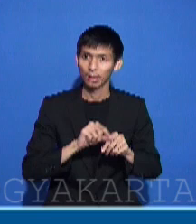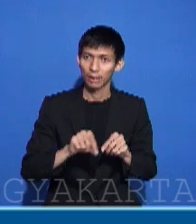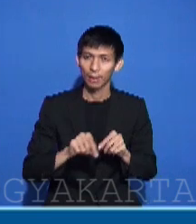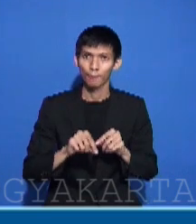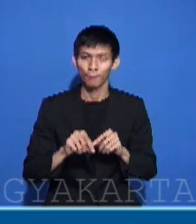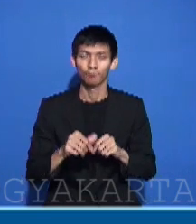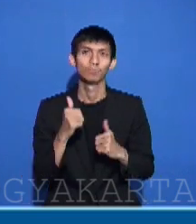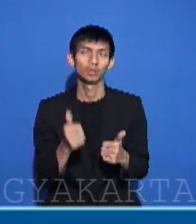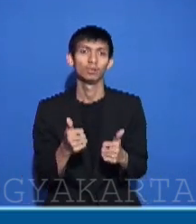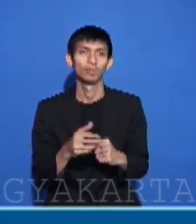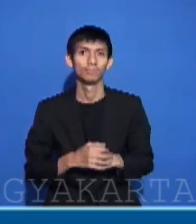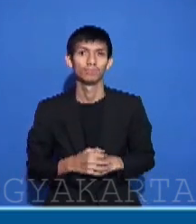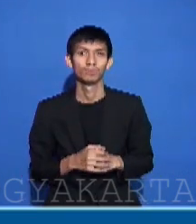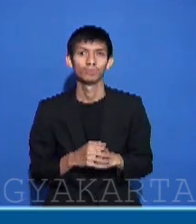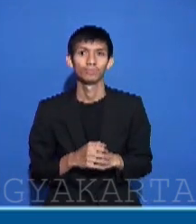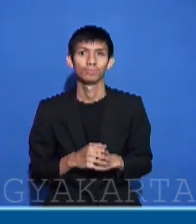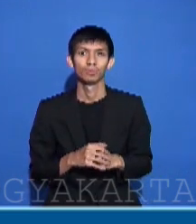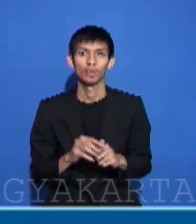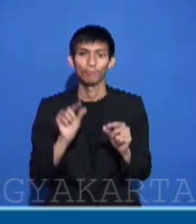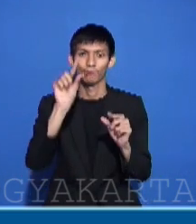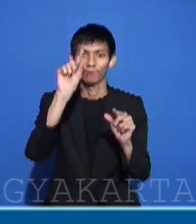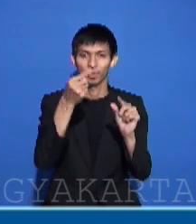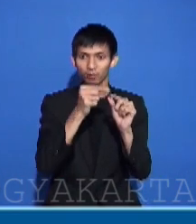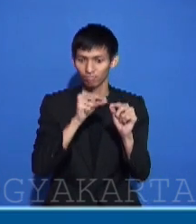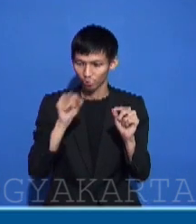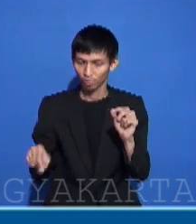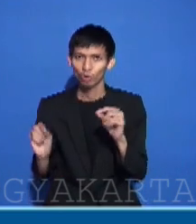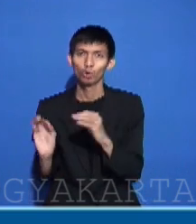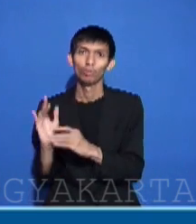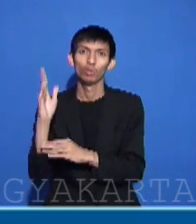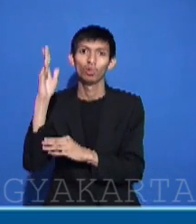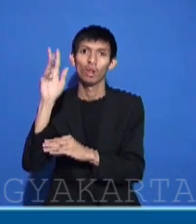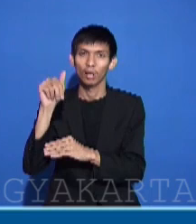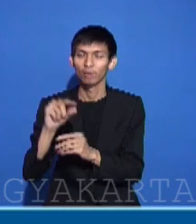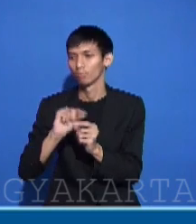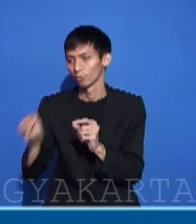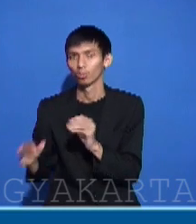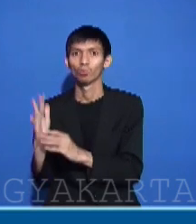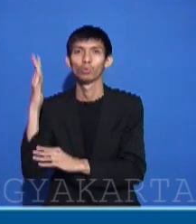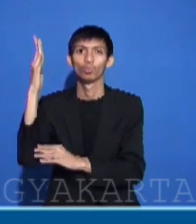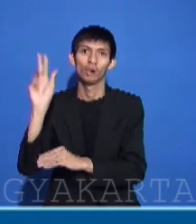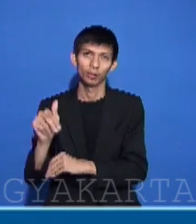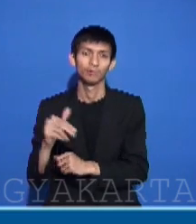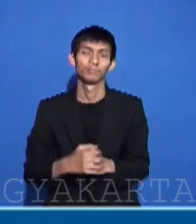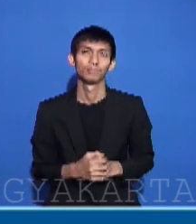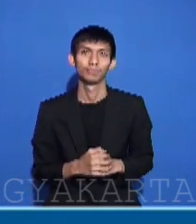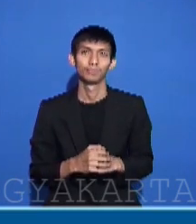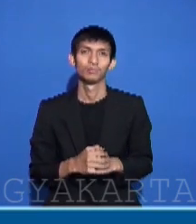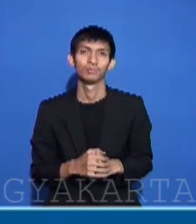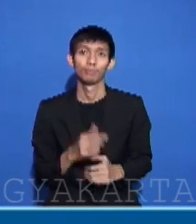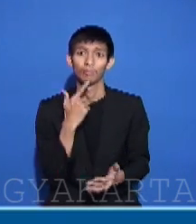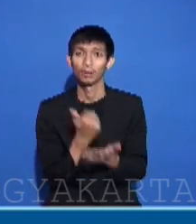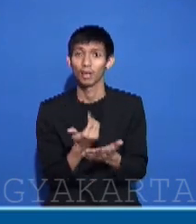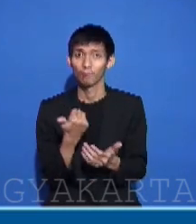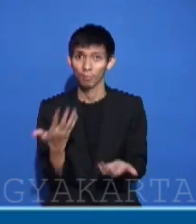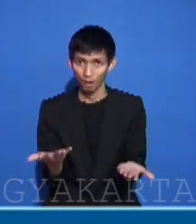SP saged dipun Babar lumantar stek batangipun cekap dipun tancepaken in lahan sakengipun dipunanemi lahan Kedah dipun olah Langkung